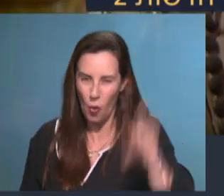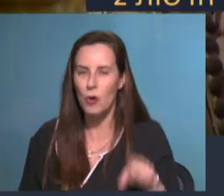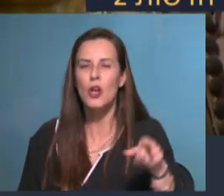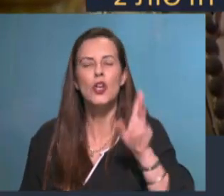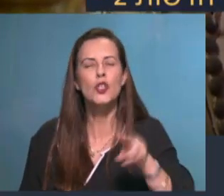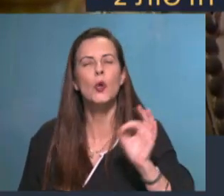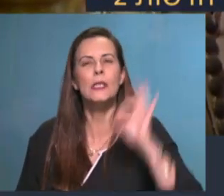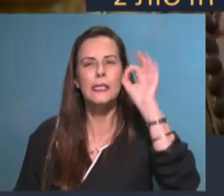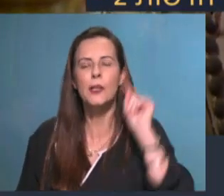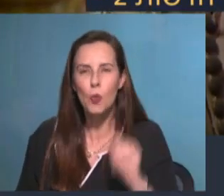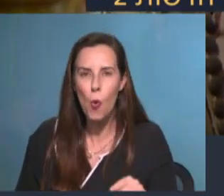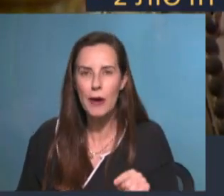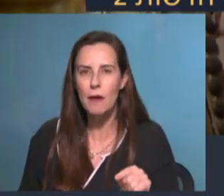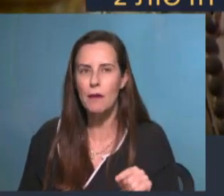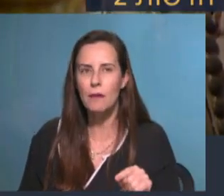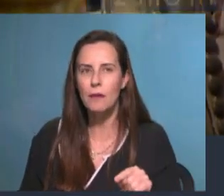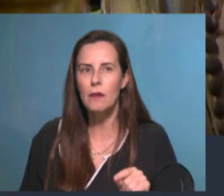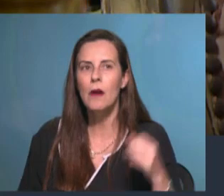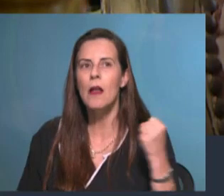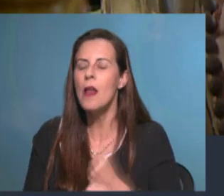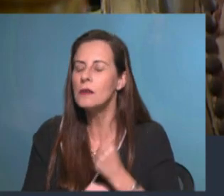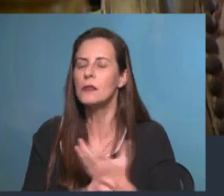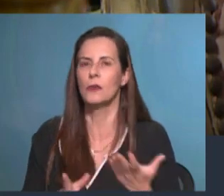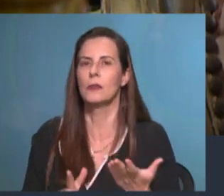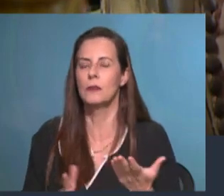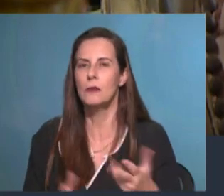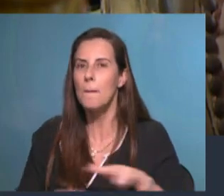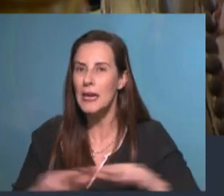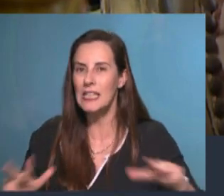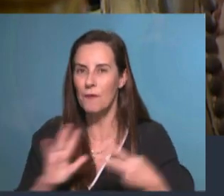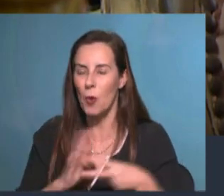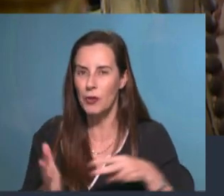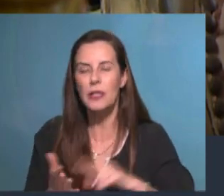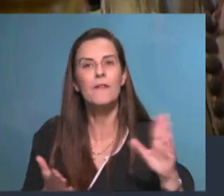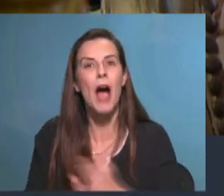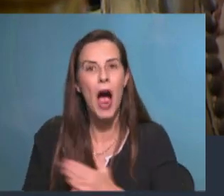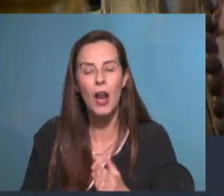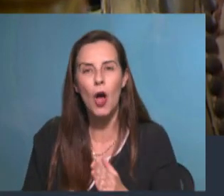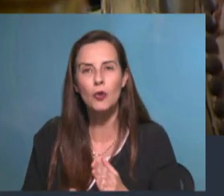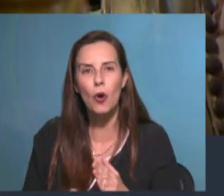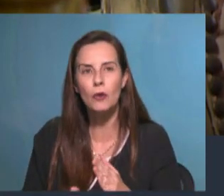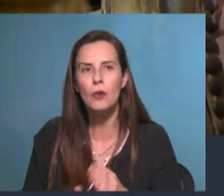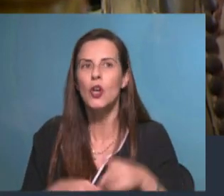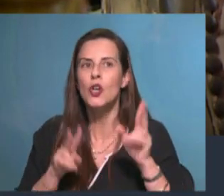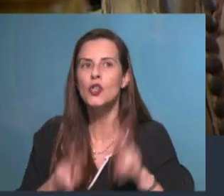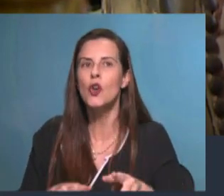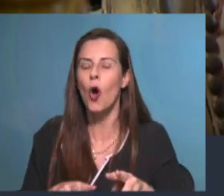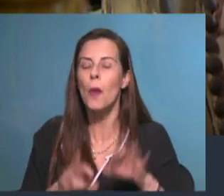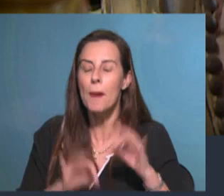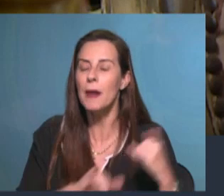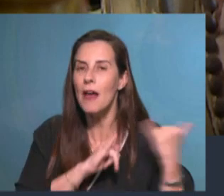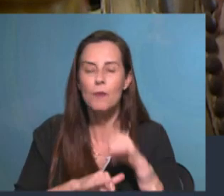בעל פוטנציאל לייצר מצב פוליטי והחלטות שיכולות להביא פה